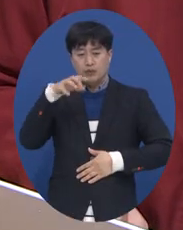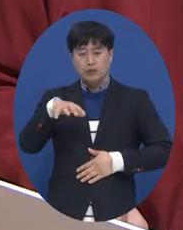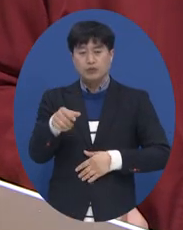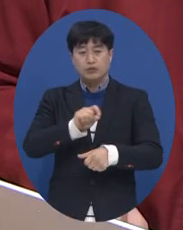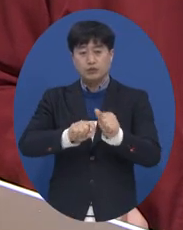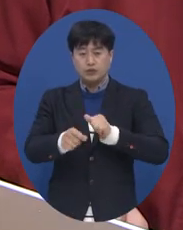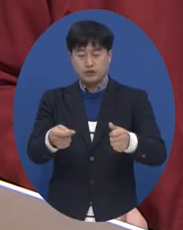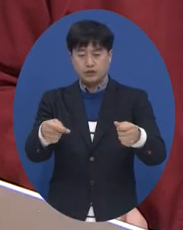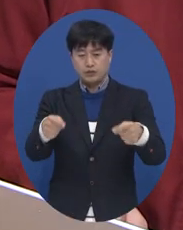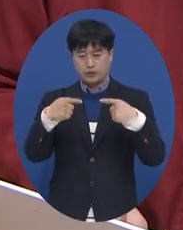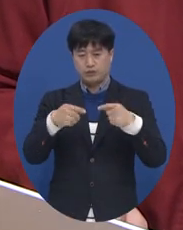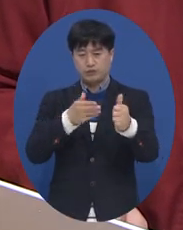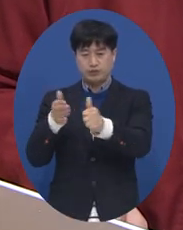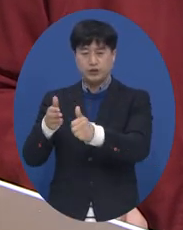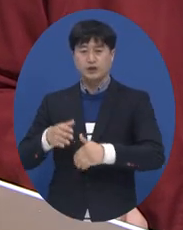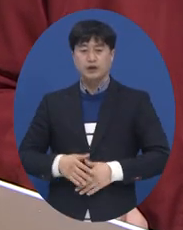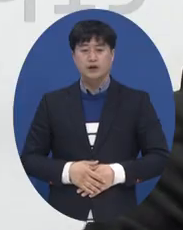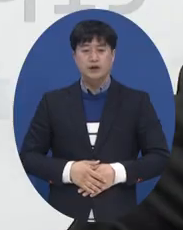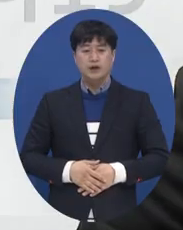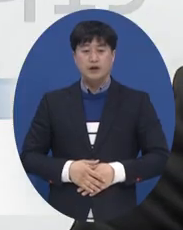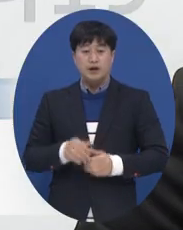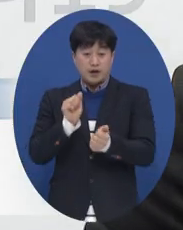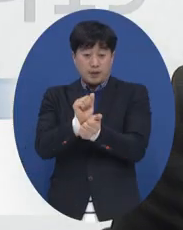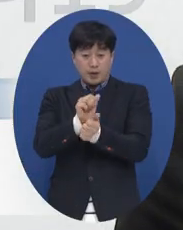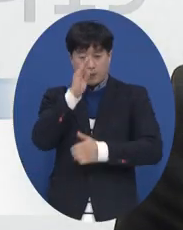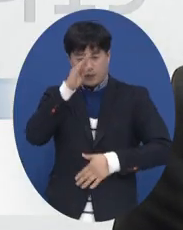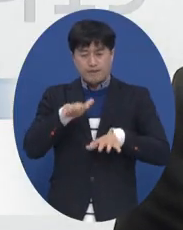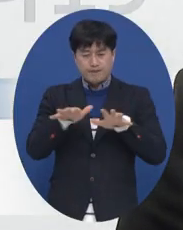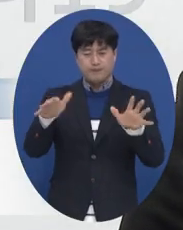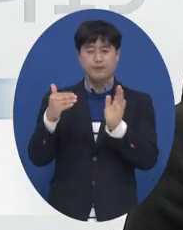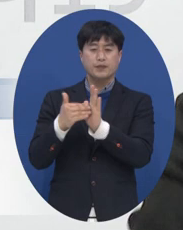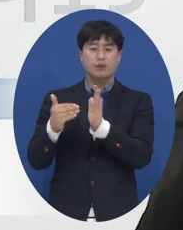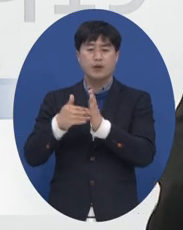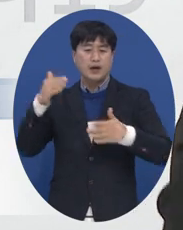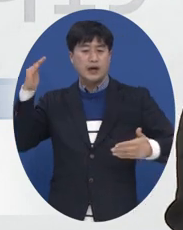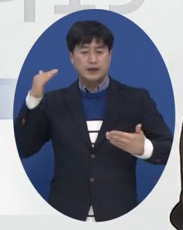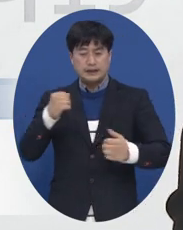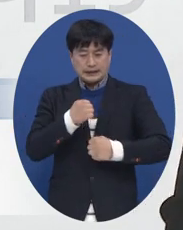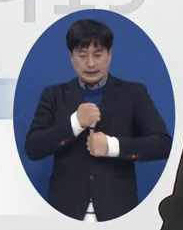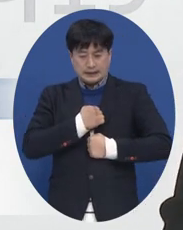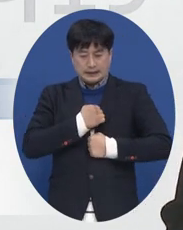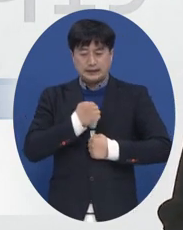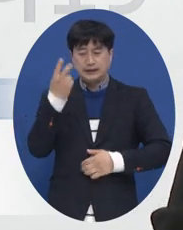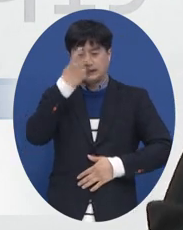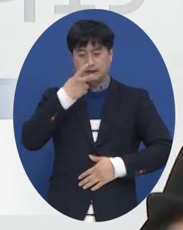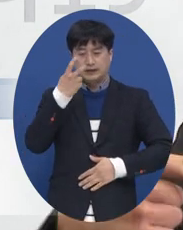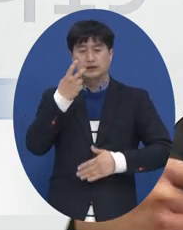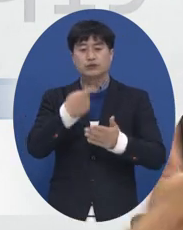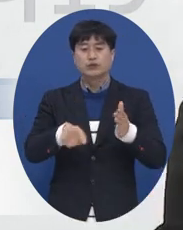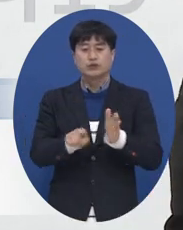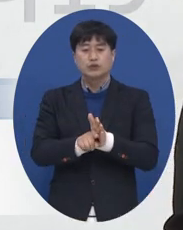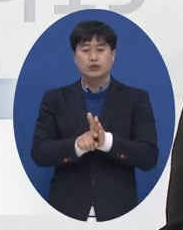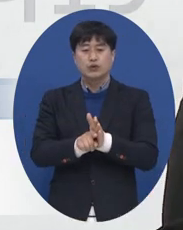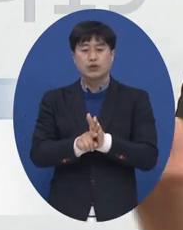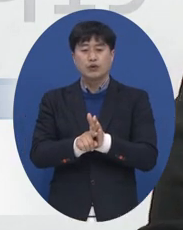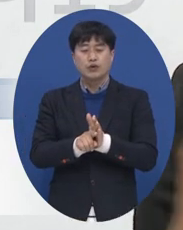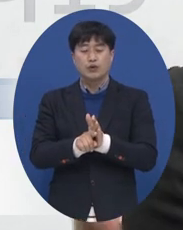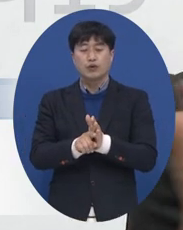학원에 적극적인 협조를 구했습니다. 감염병 확산을 막고 학생들의 안전을 지키기